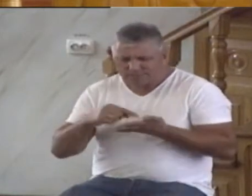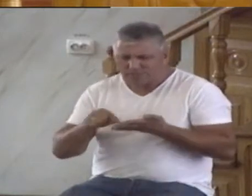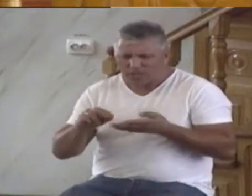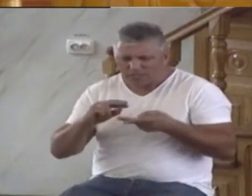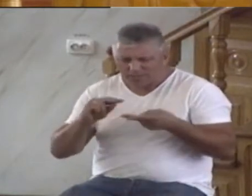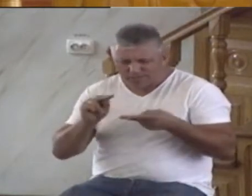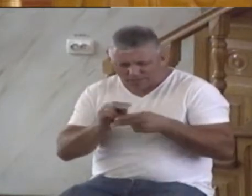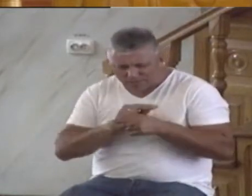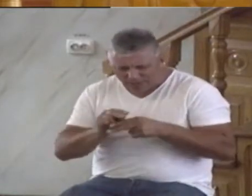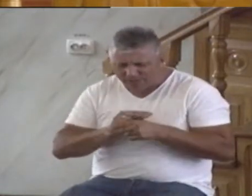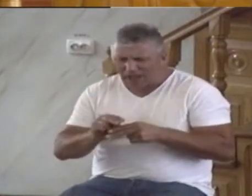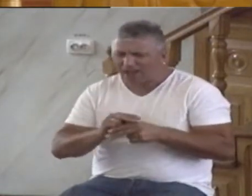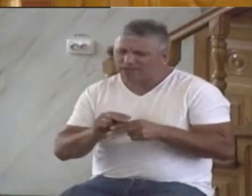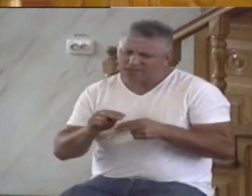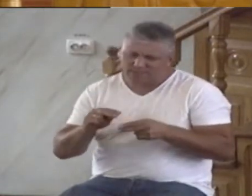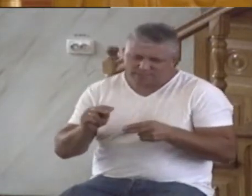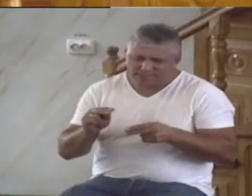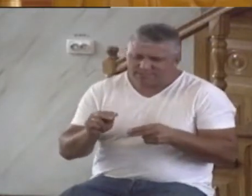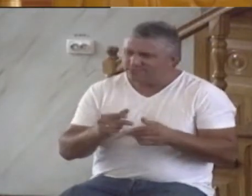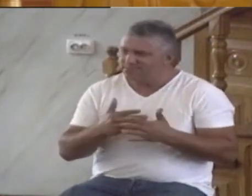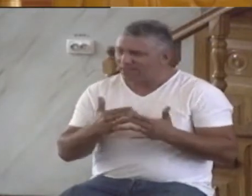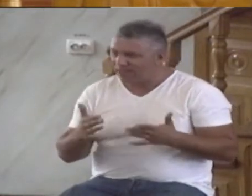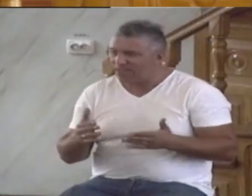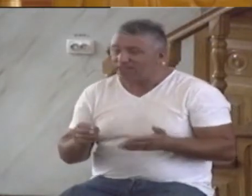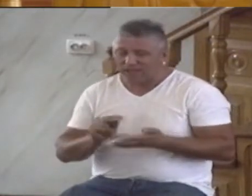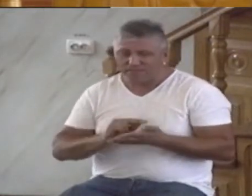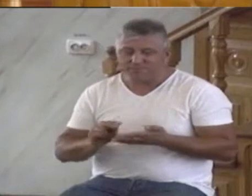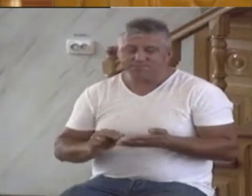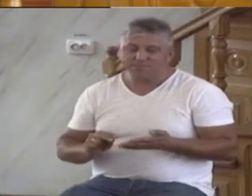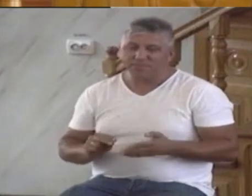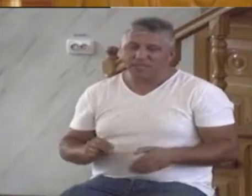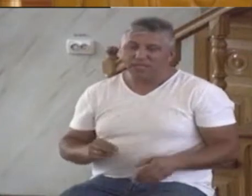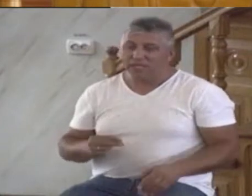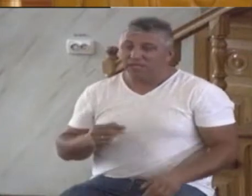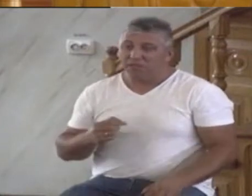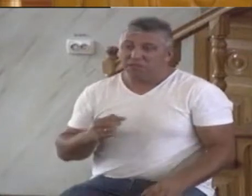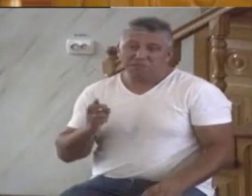бы сделать это описание намного более ярким.